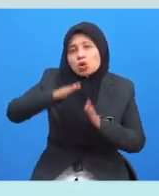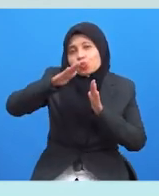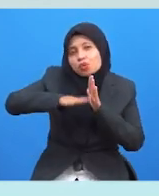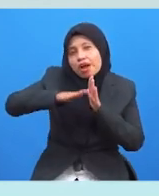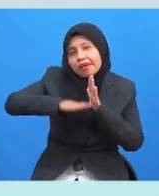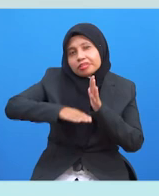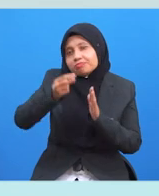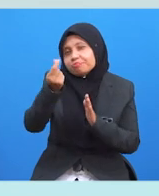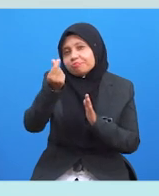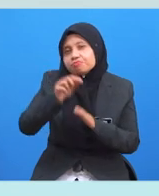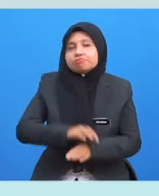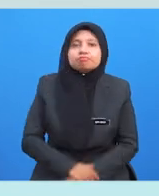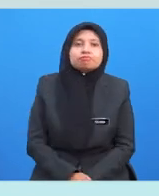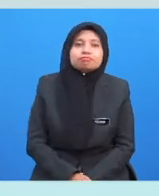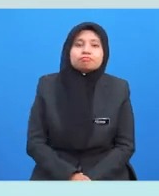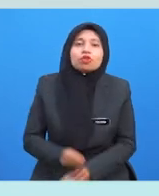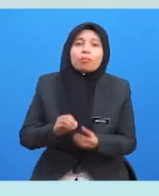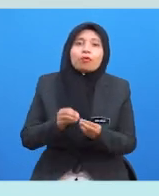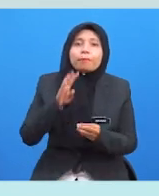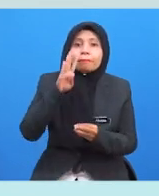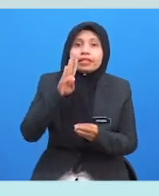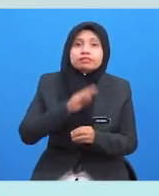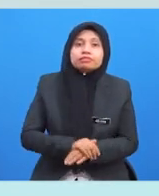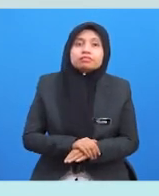mengurangkan kos. Yang keempat,